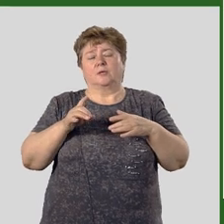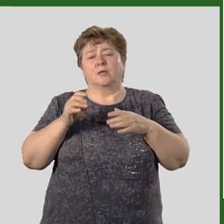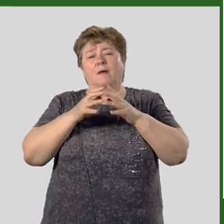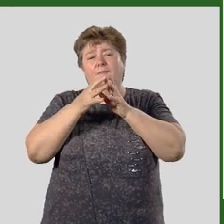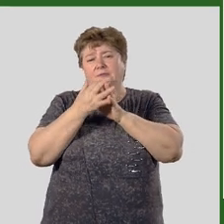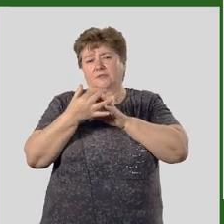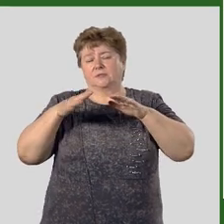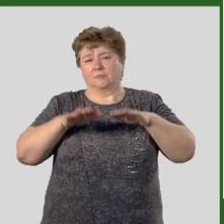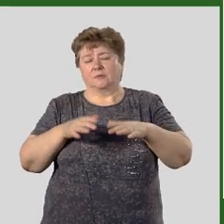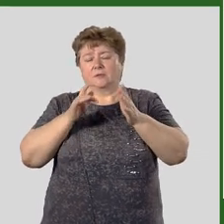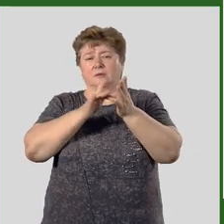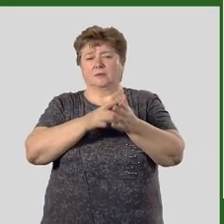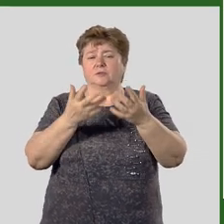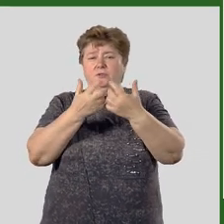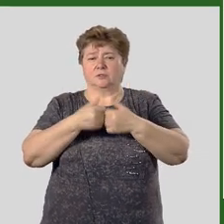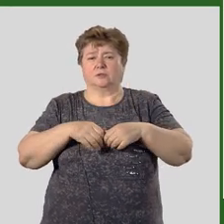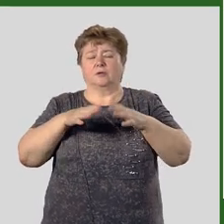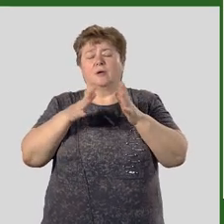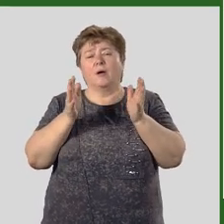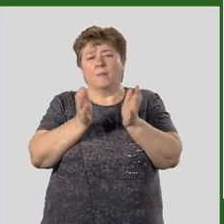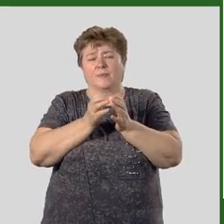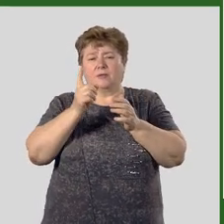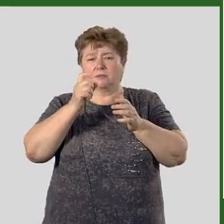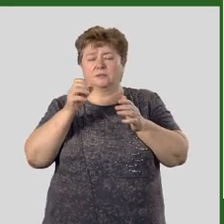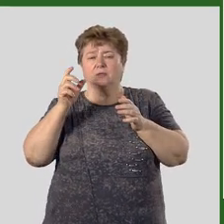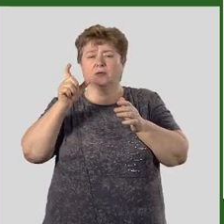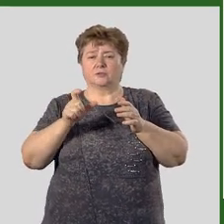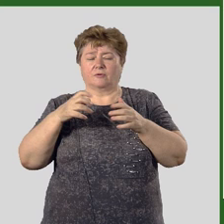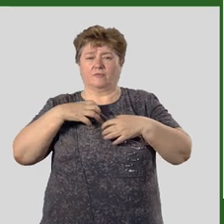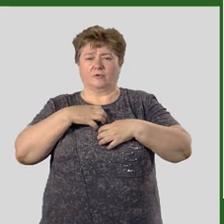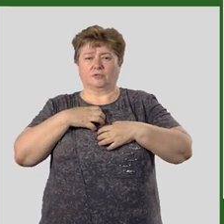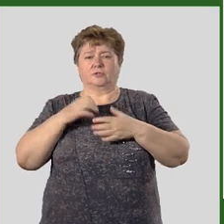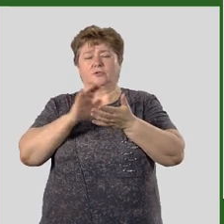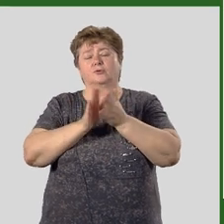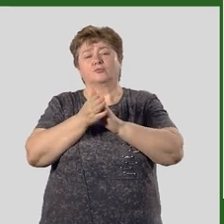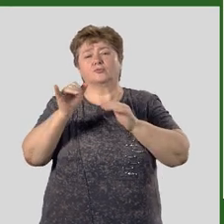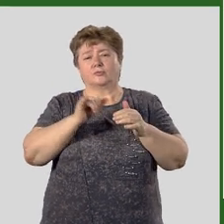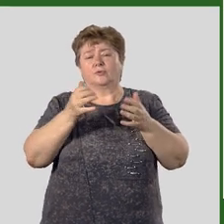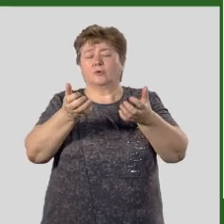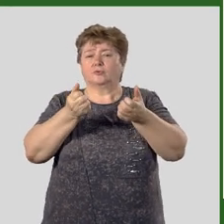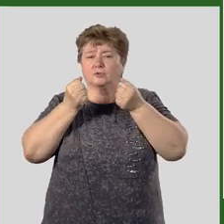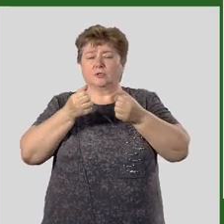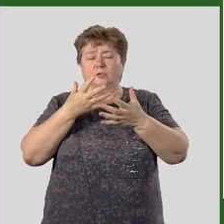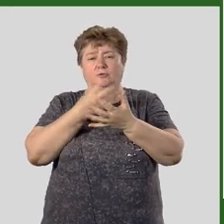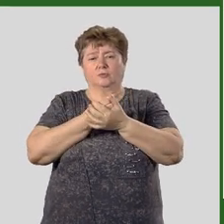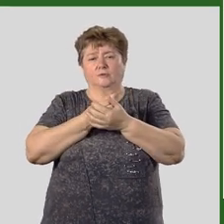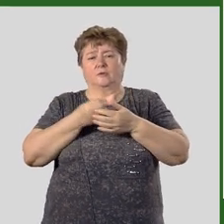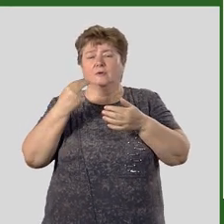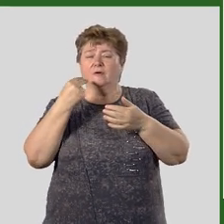на селе и в городах с численностью менее 100 человек, это важнейшее условие для удержания